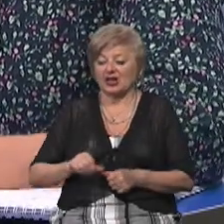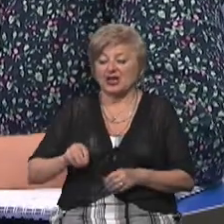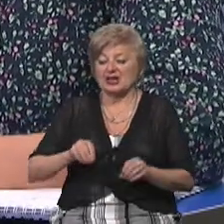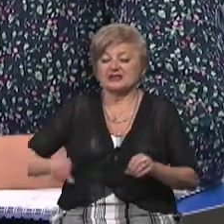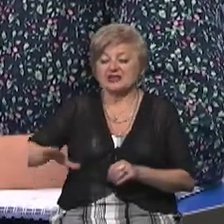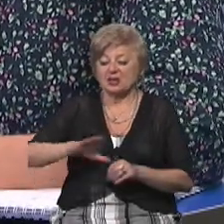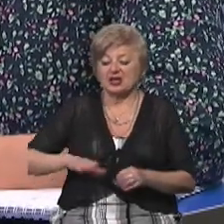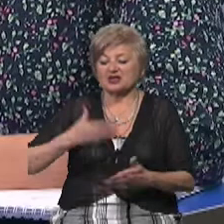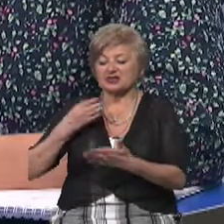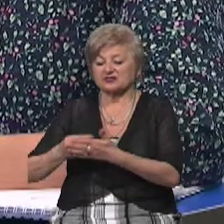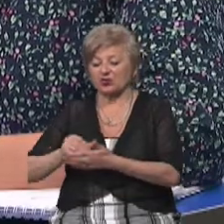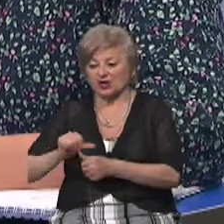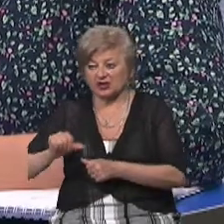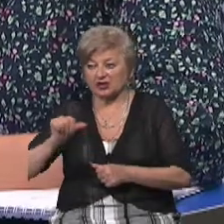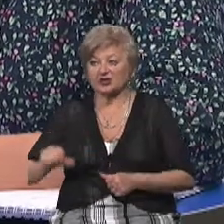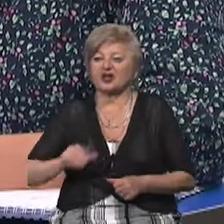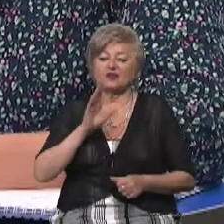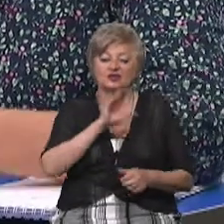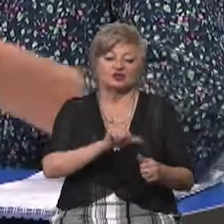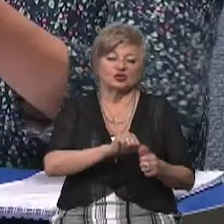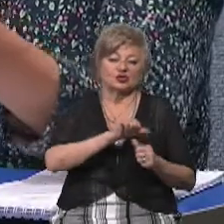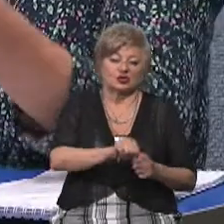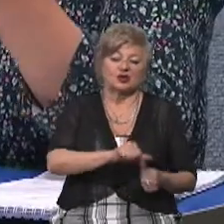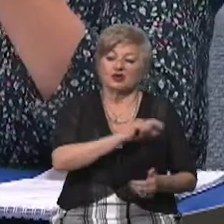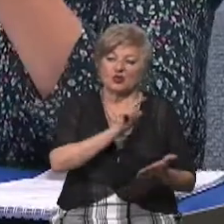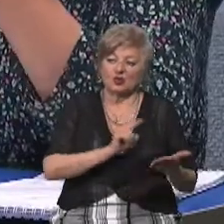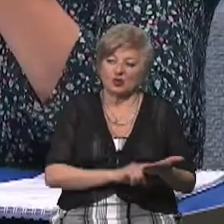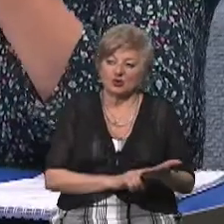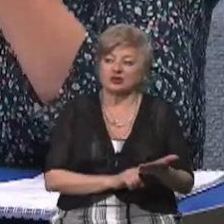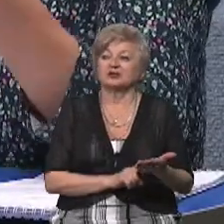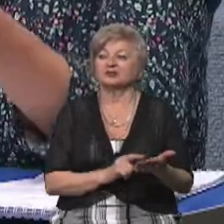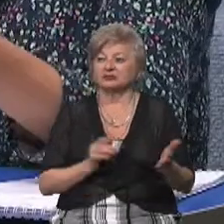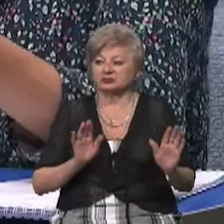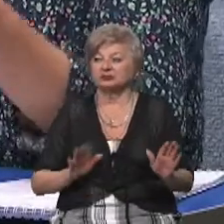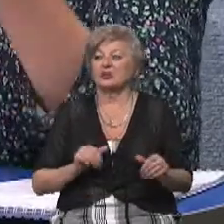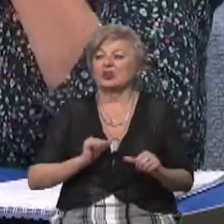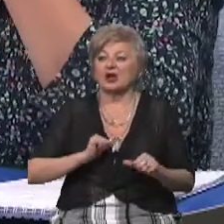питання, Держпродспоживслужба, там свої питання, там Мінприроди здійснює свої питання.